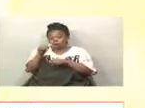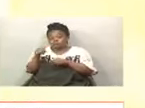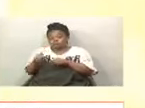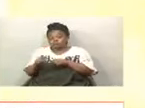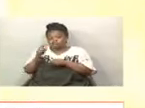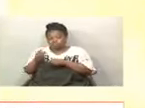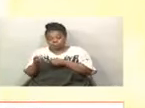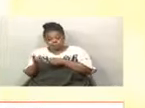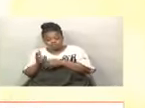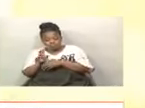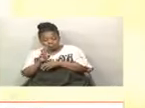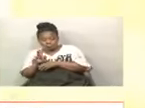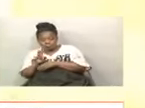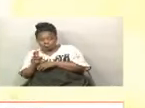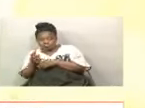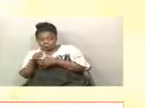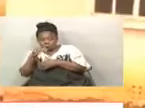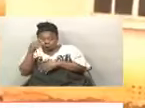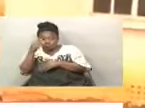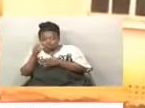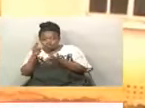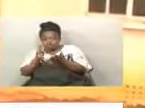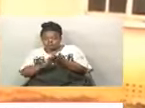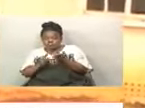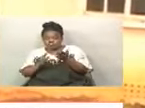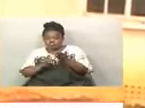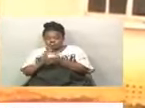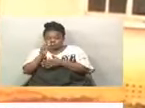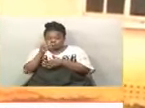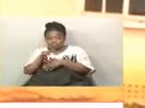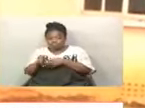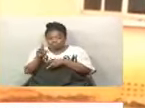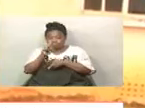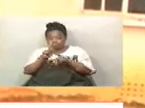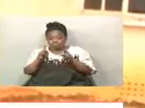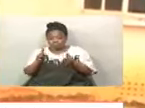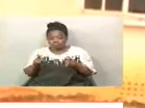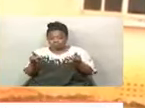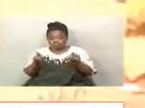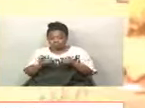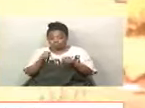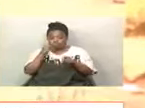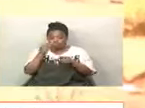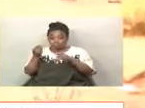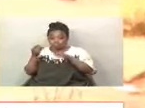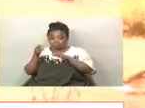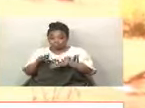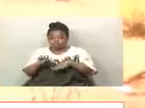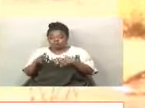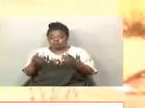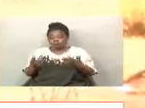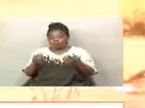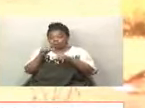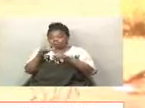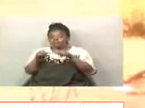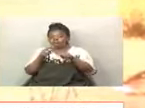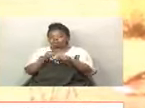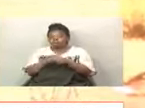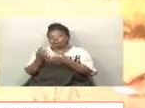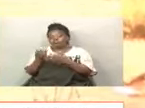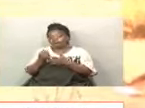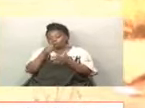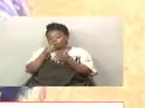basoose kulingiza mu madirisa g'eggwanika okakasa obanga ddala kituufu abantu abo be bamu ku bafudde. Kibatwalidde akabanga nga balinze